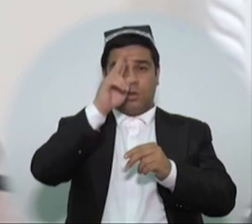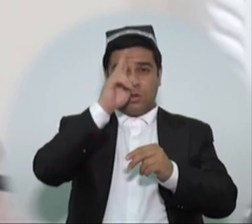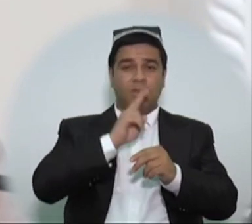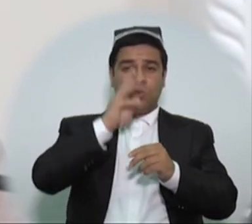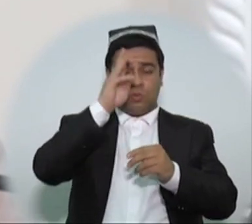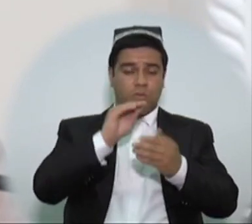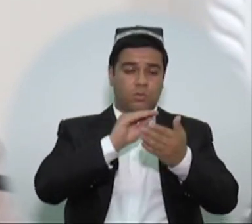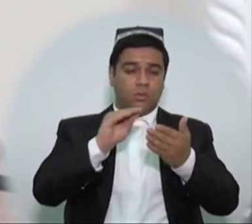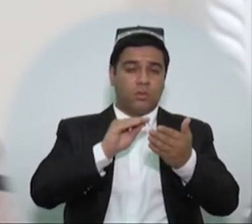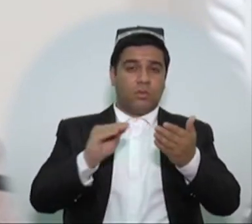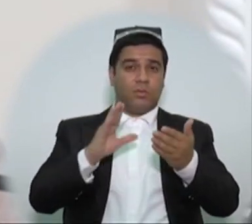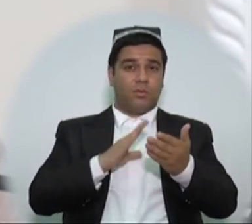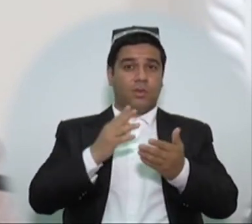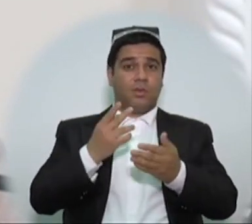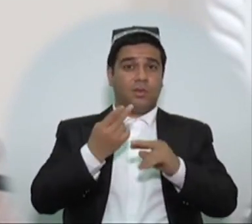o'tirgan.